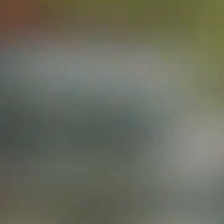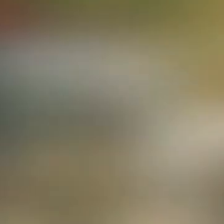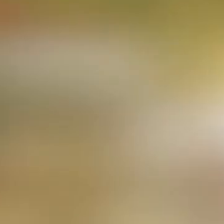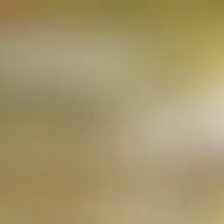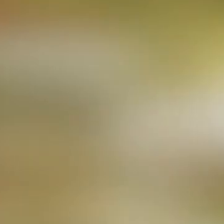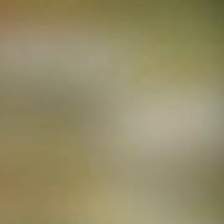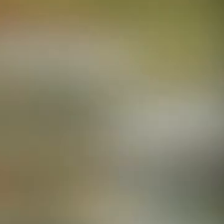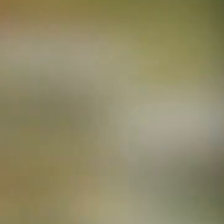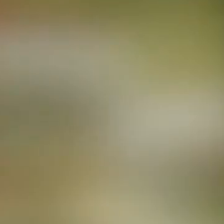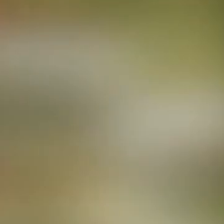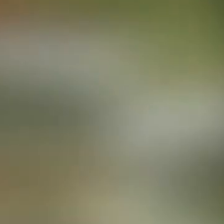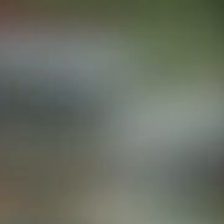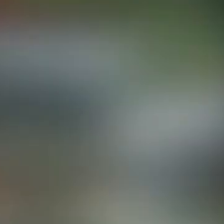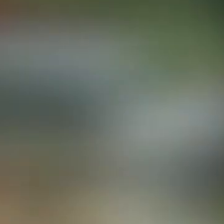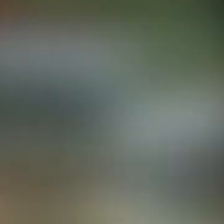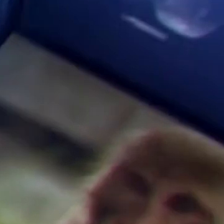एनटीभी कोहलपुर।